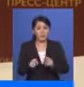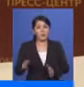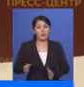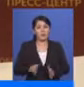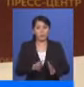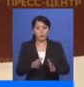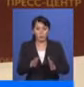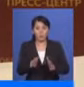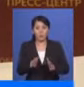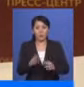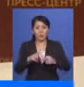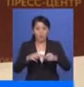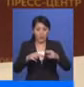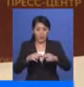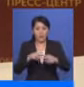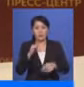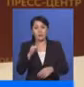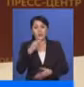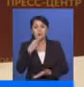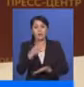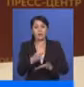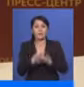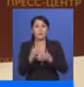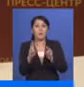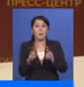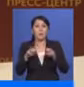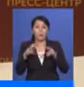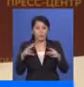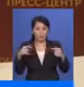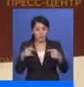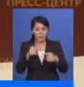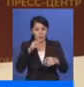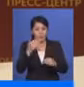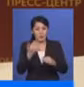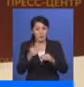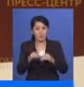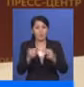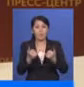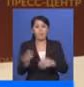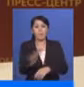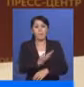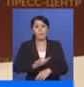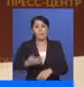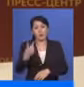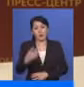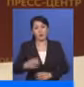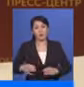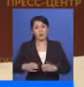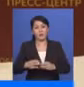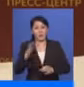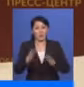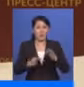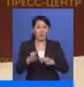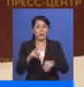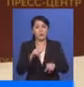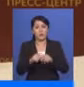сын көтермейтіндігі анықталды, және жауапты мамандар жөндеу жұмысын уақытылы аяқтай алмады. Қазір біз осы екі компанияны сотқа бердік,